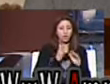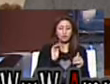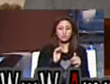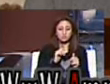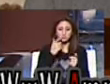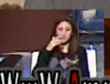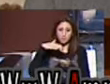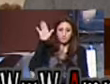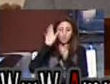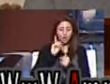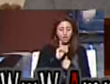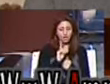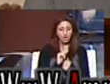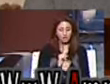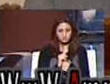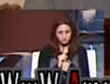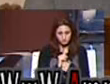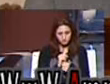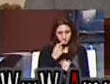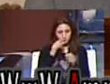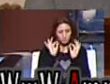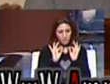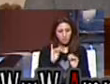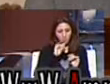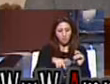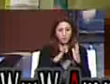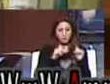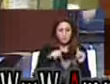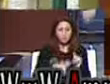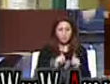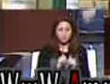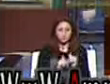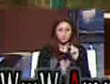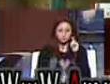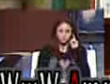المنظمه المصريه للدواء على غرار هيئه الغذاء والادويه الامريكيه.